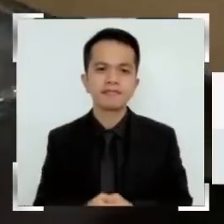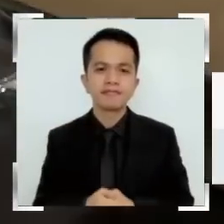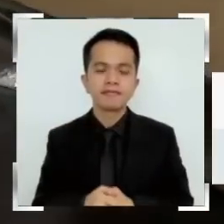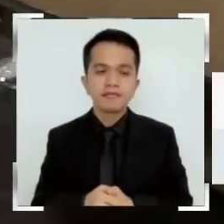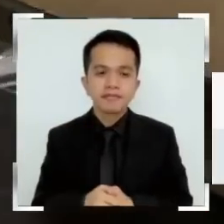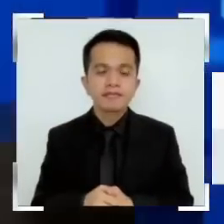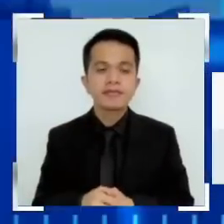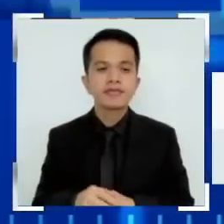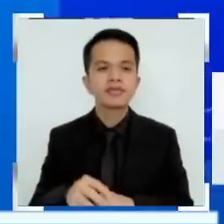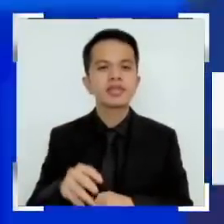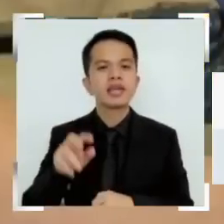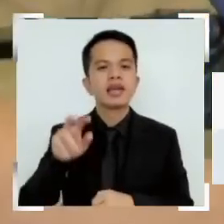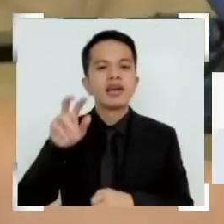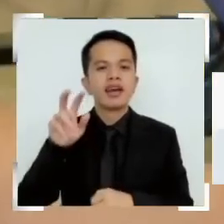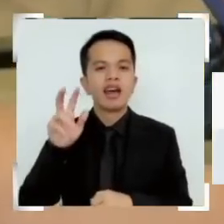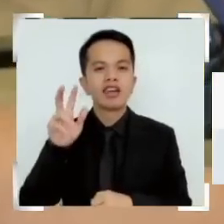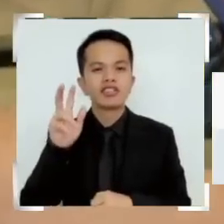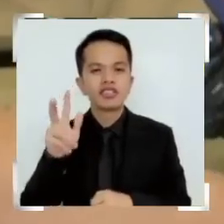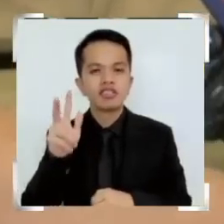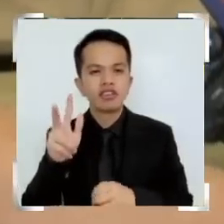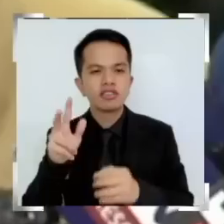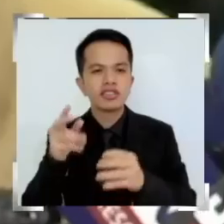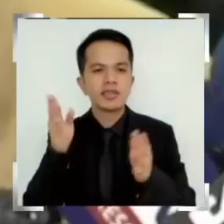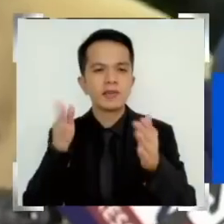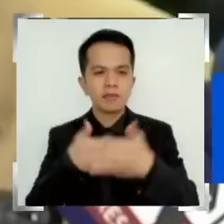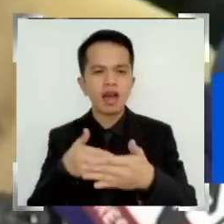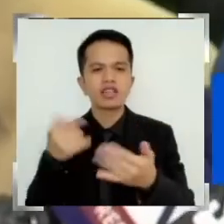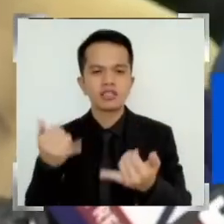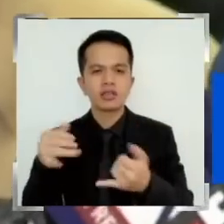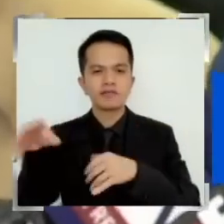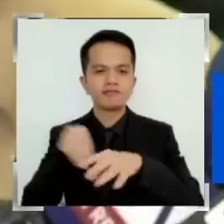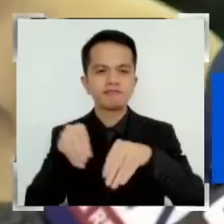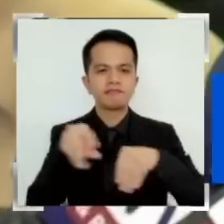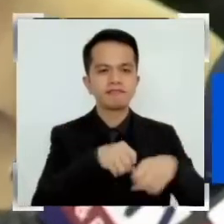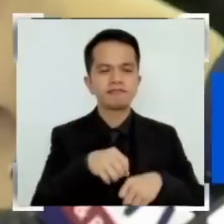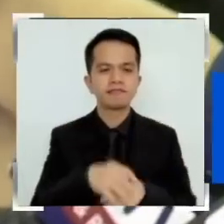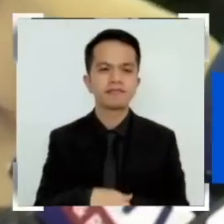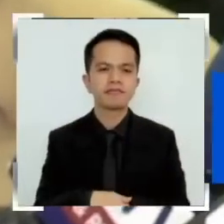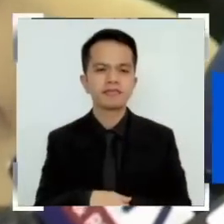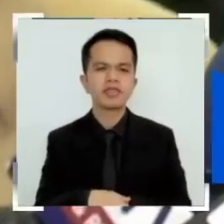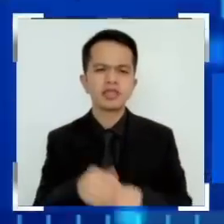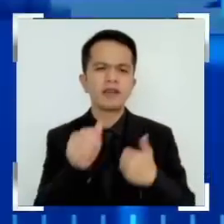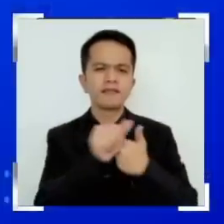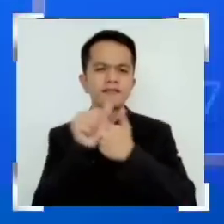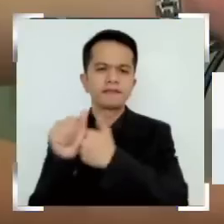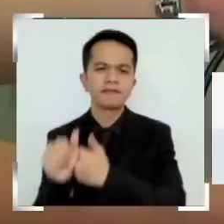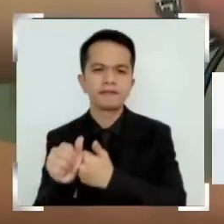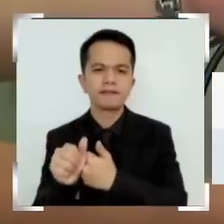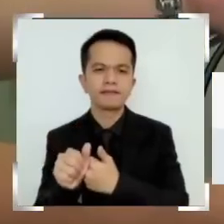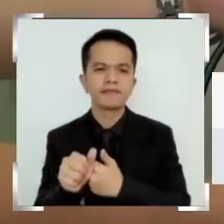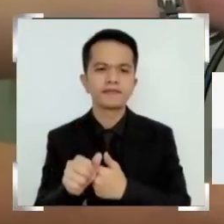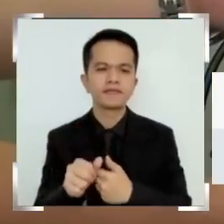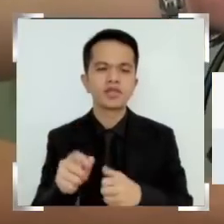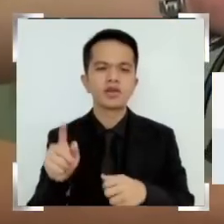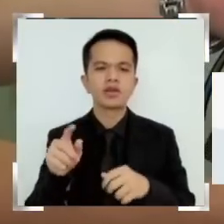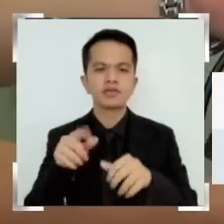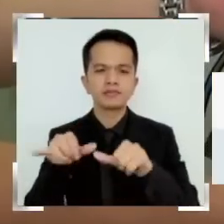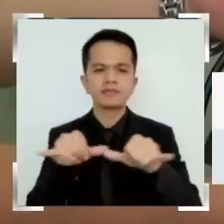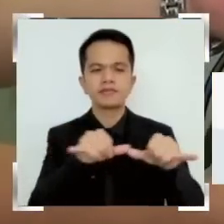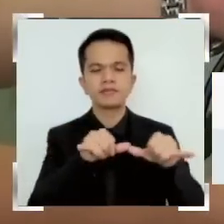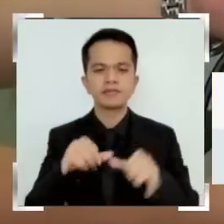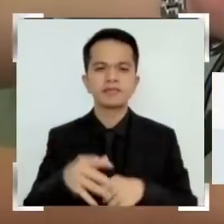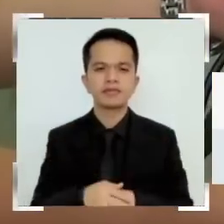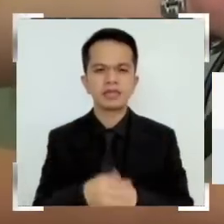kahon ang inumpiska. Ngayon din lang po namin nalaman, syempre susunod na lang din tayo kung ano po yung standard. Ang iniisip nila siguro,